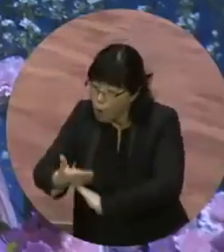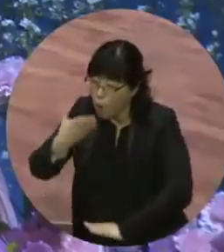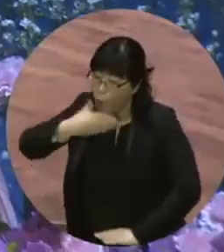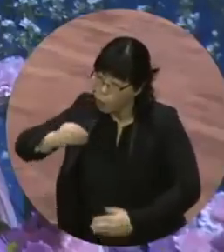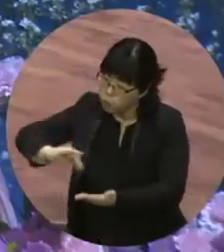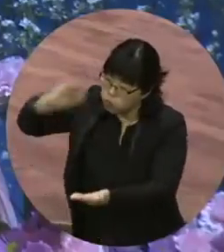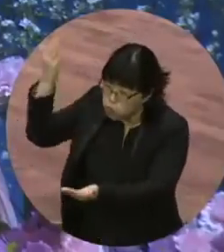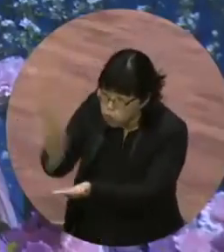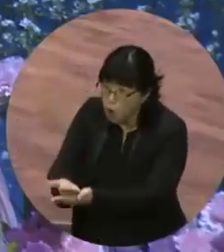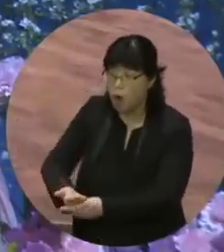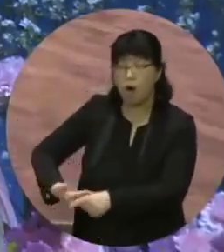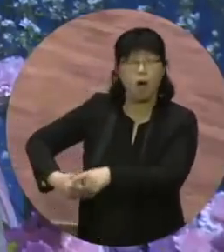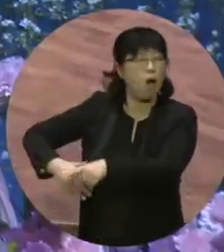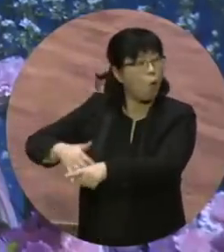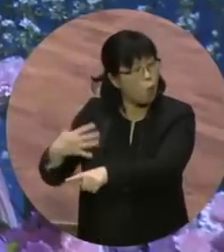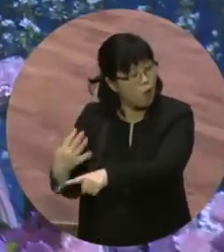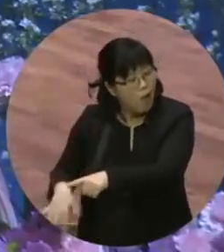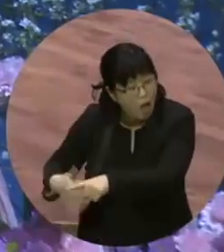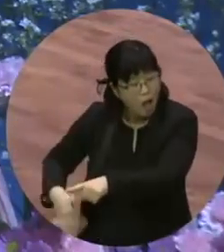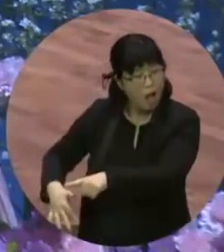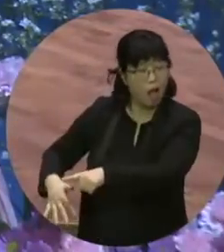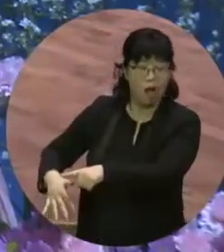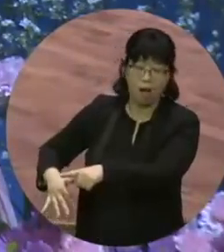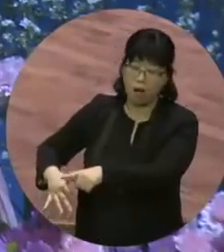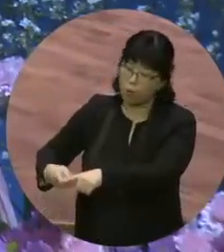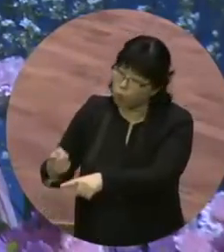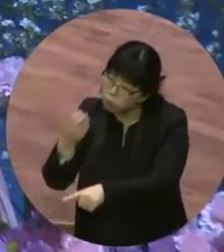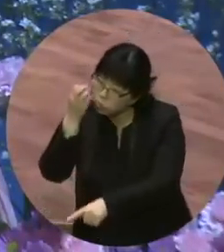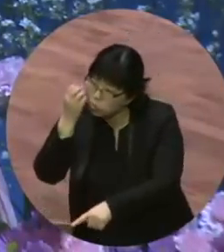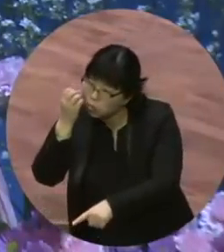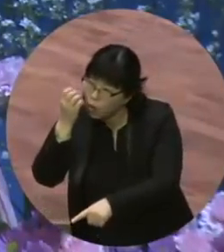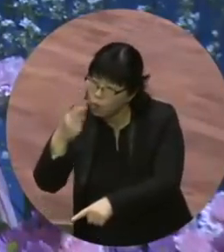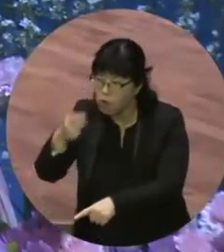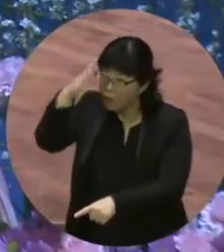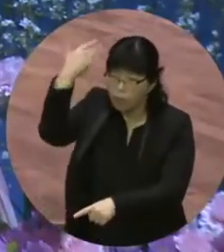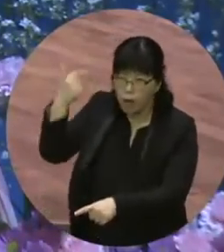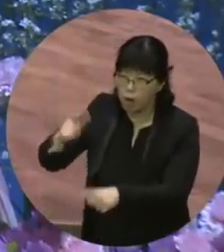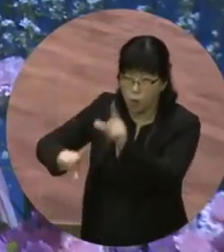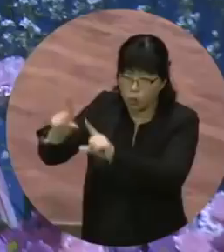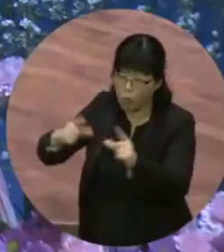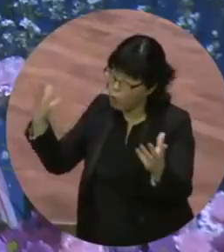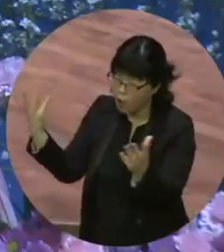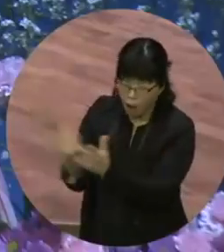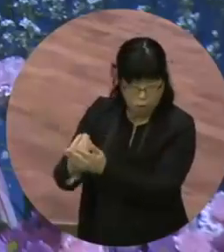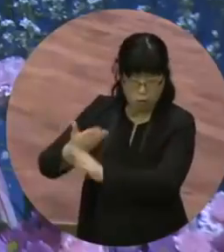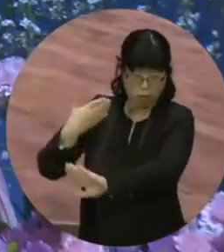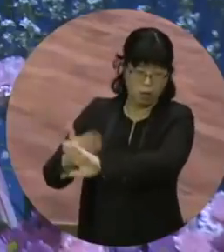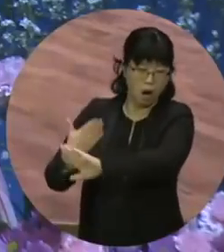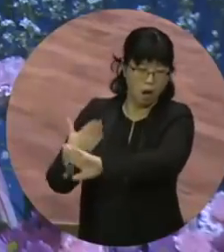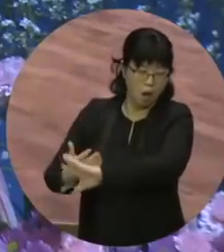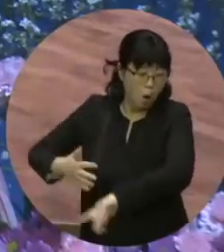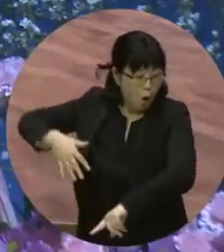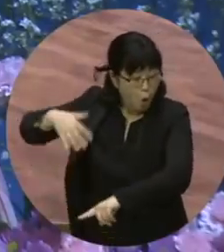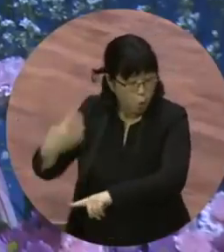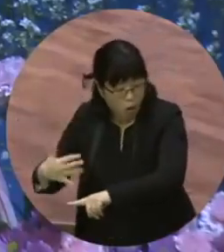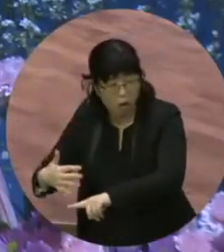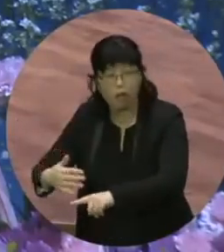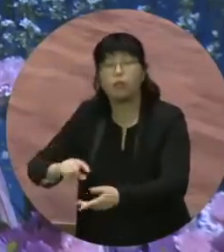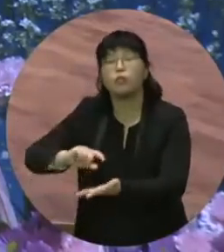저렇게 축복을 받았네. 저렇게 쓰임 받고, 이야, 반전의 하나님이시. 오늘부터 기도하시기